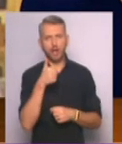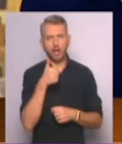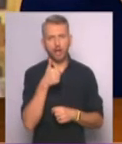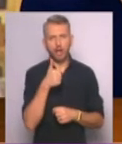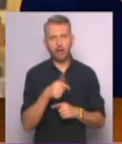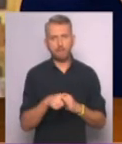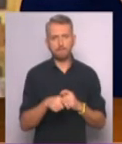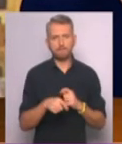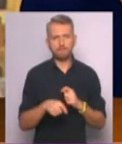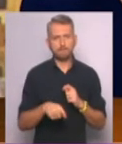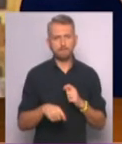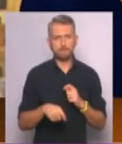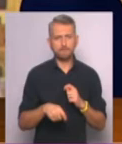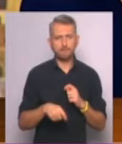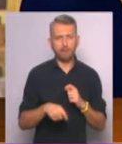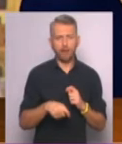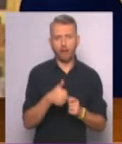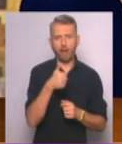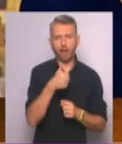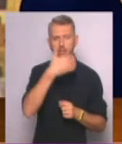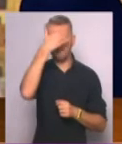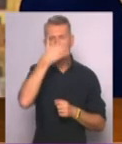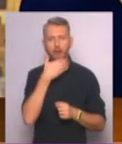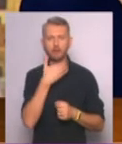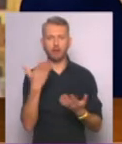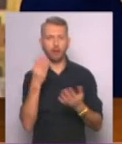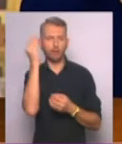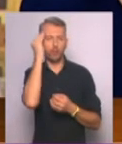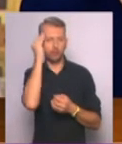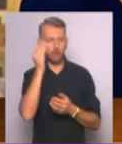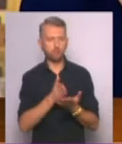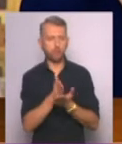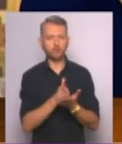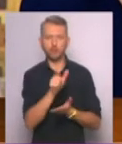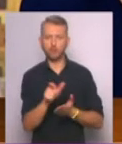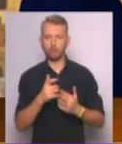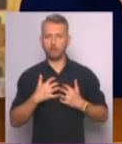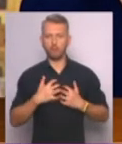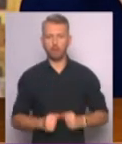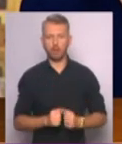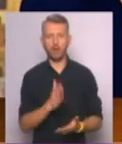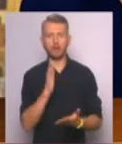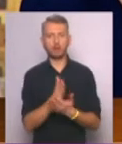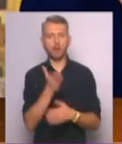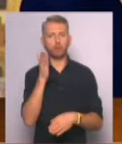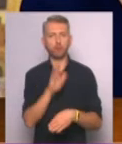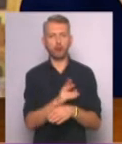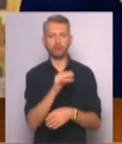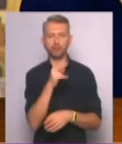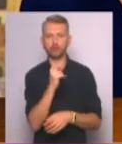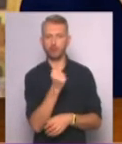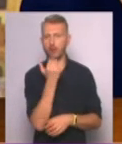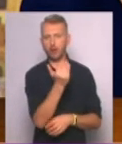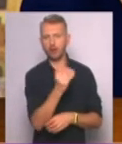гарна маска, яку роблять посадовці, набридла. Є розпорядження Кличка